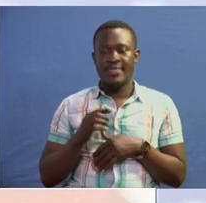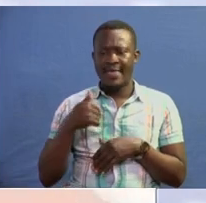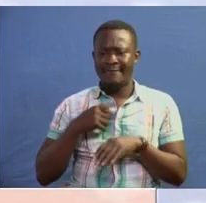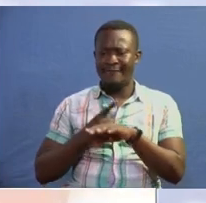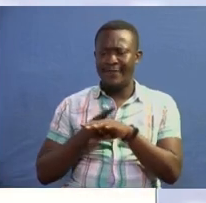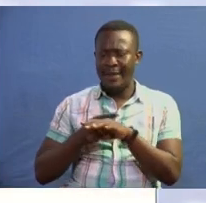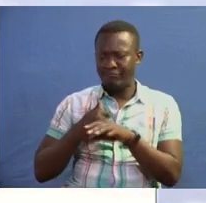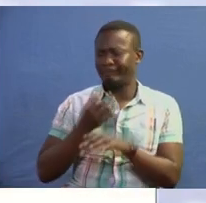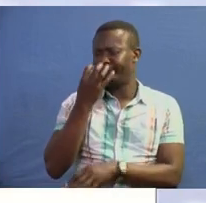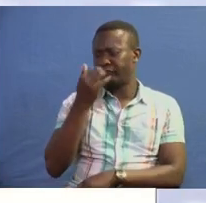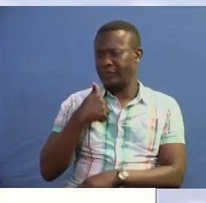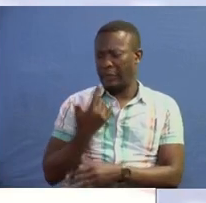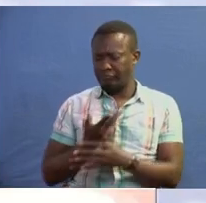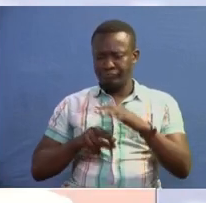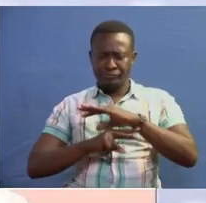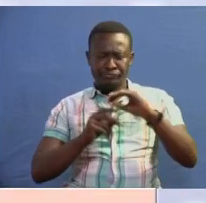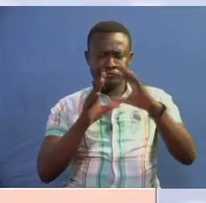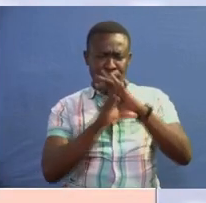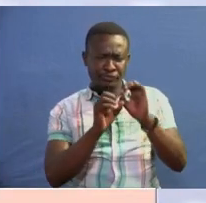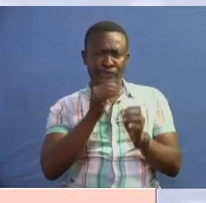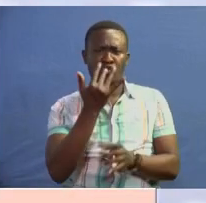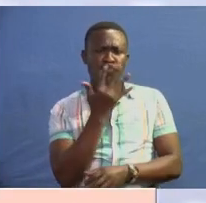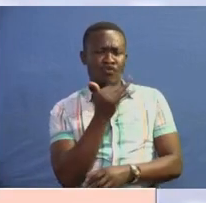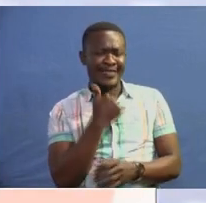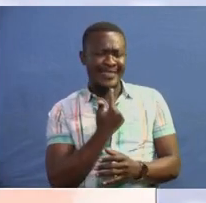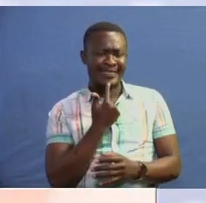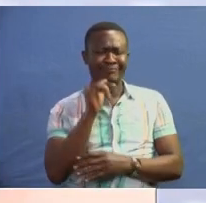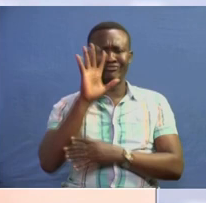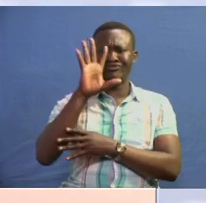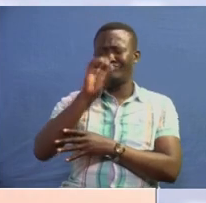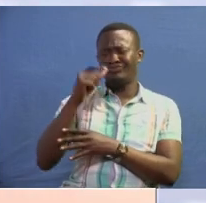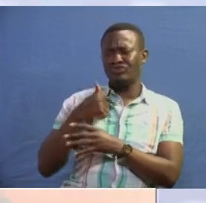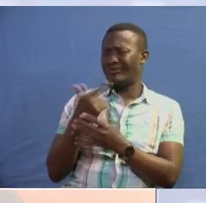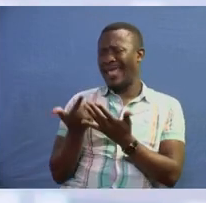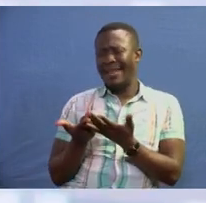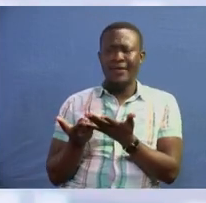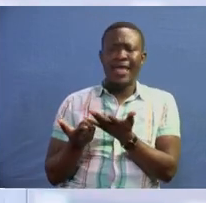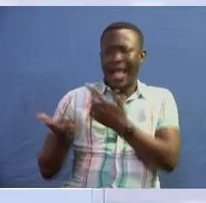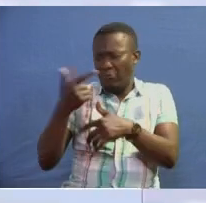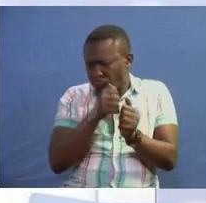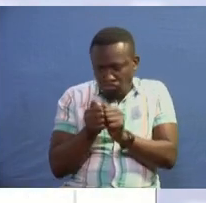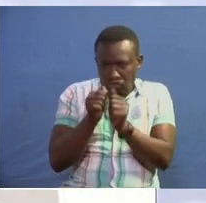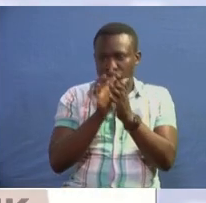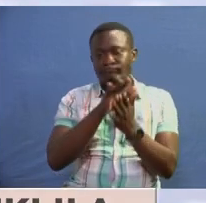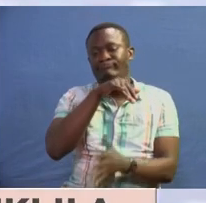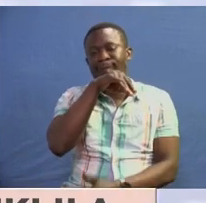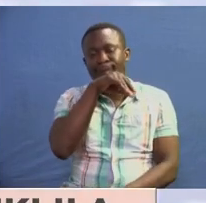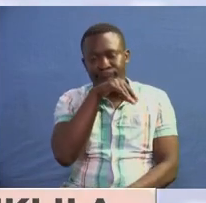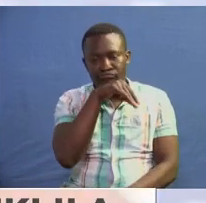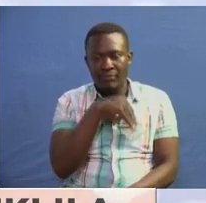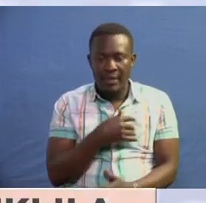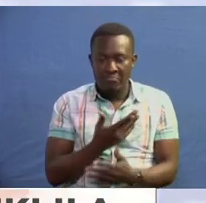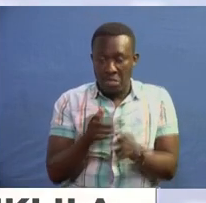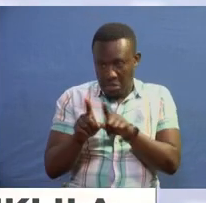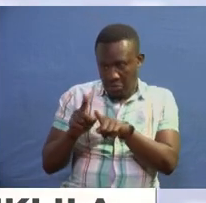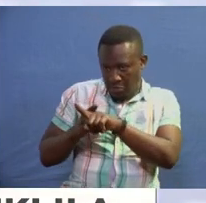wakati Rais William Ruto na naibu wake Rigathi Gachagua waliapa hawatashiriki muungano wote na Raila Odinga. Hali